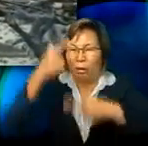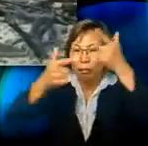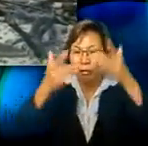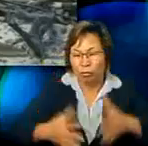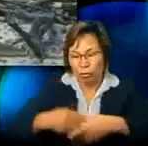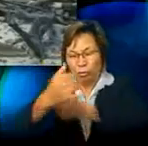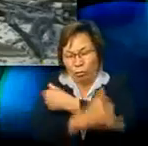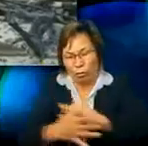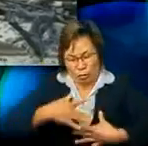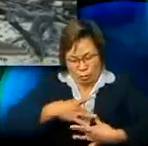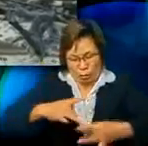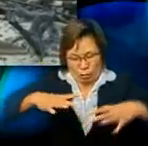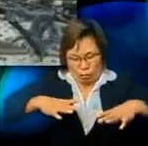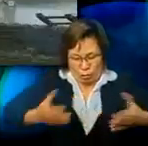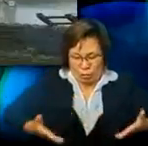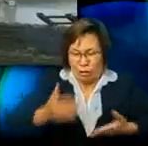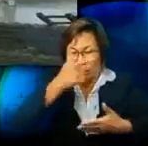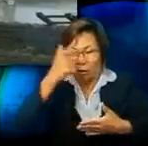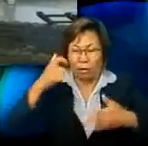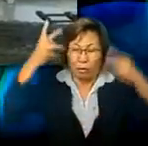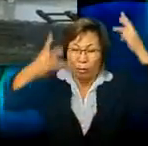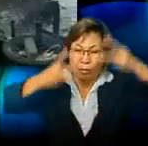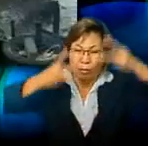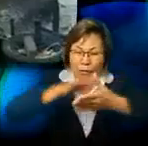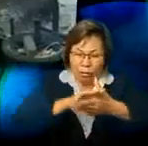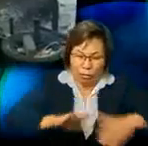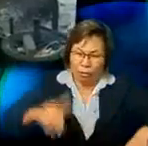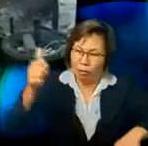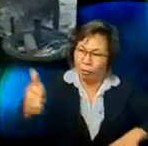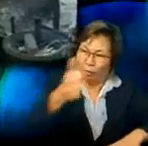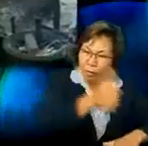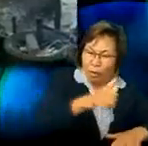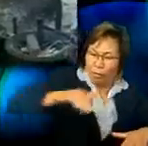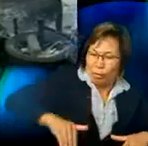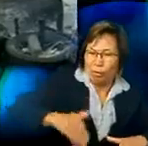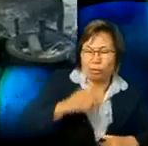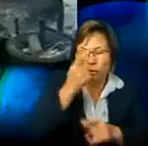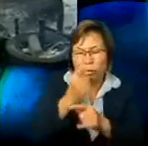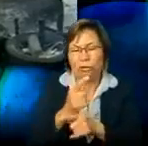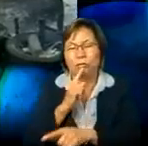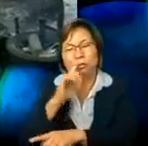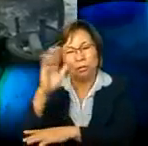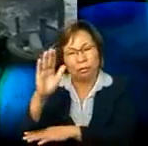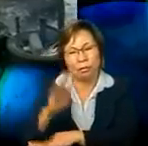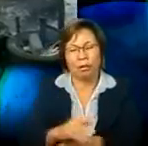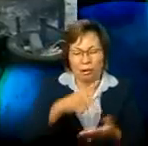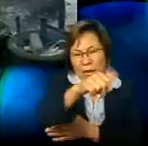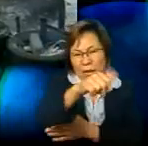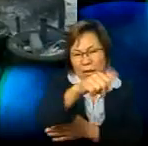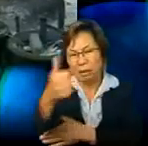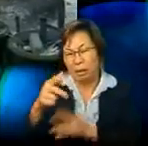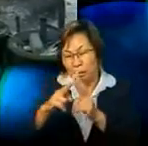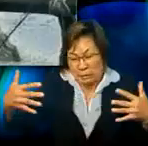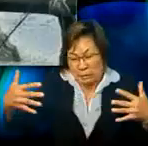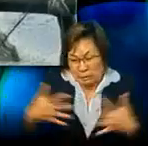kehilangan pelancong asing yang gemar bercuti di sini kerana bimbangkan keselamatan masing-masing yang belum tentu terjamin. Kesan